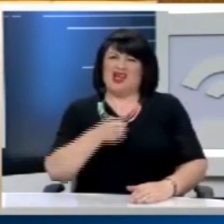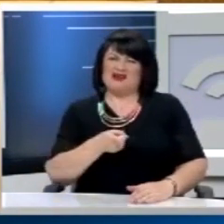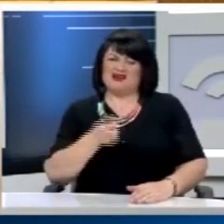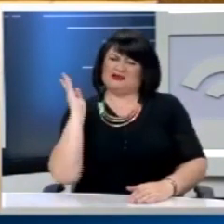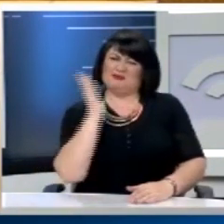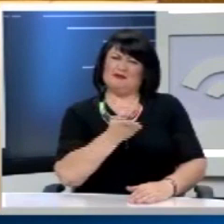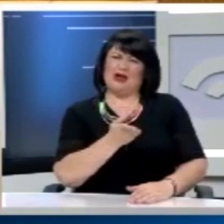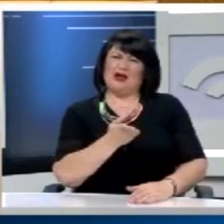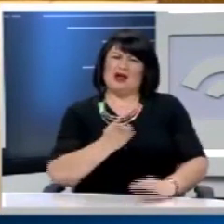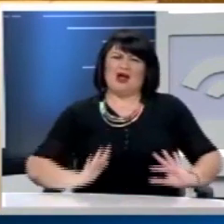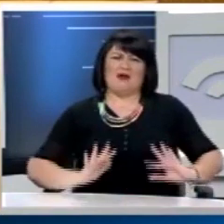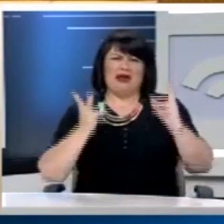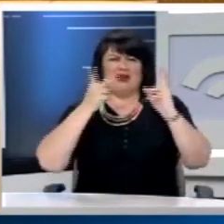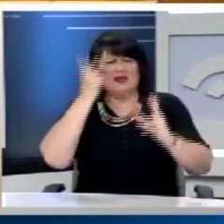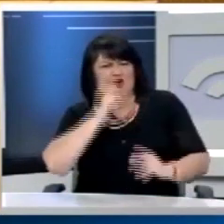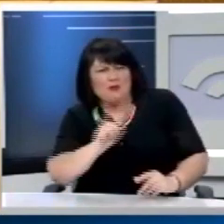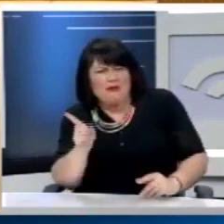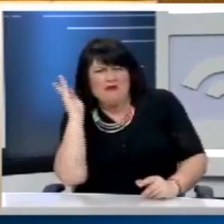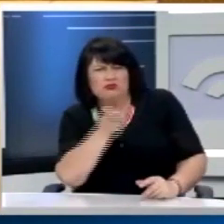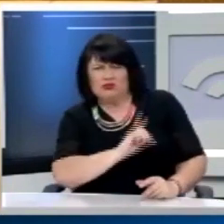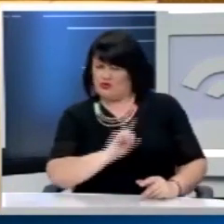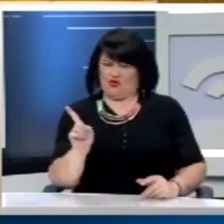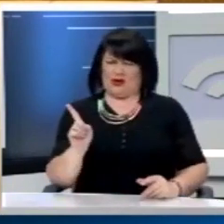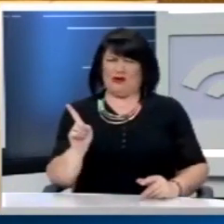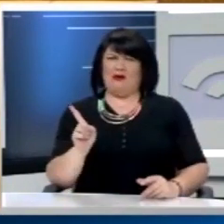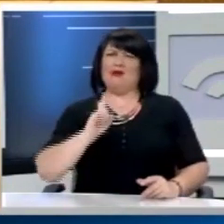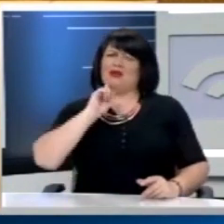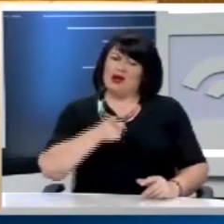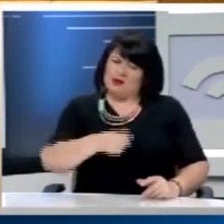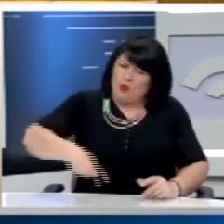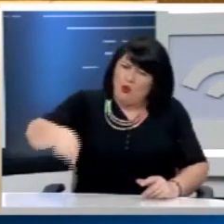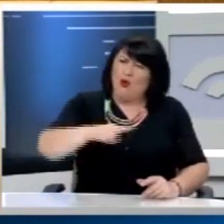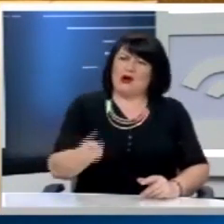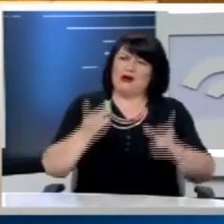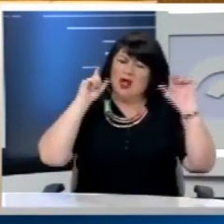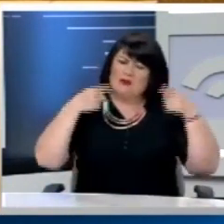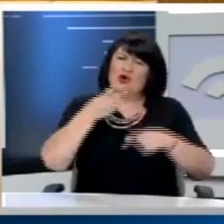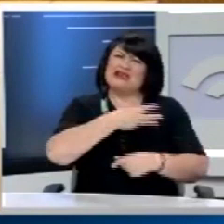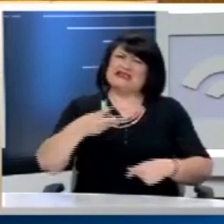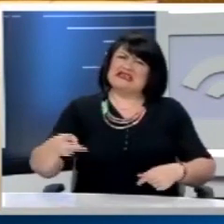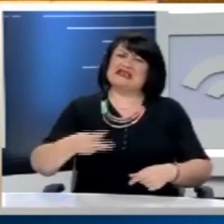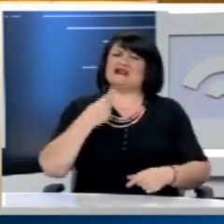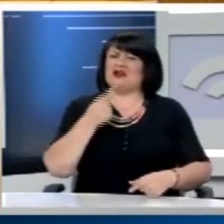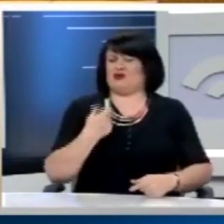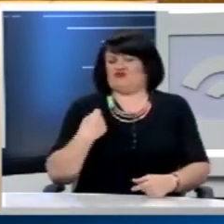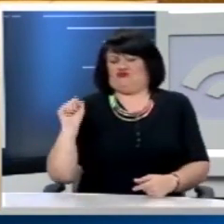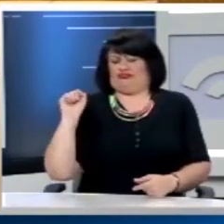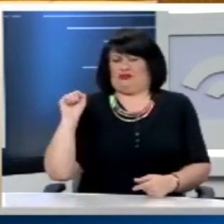το δικαίωμα στην απαργία, στην απεργία, και μαζί όλοι σας, Νέα Δημοκρατία και ΣΥΡΙΖΑ, την είχατε